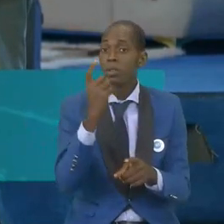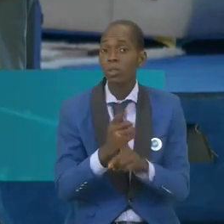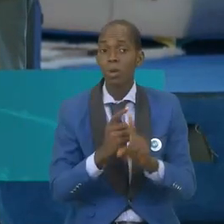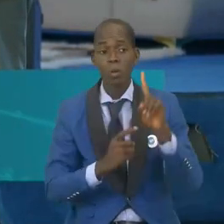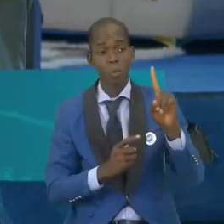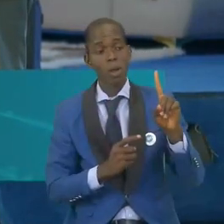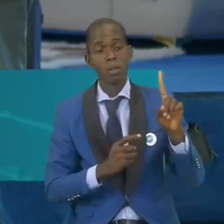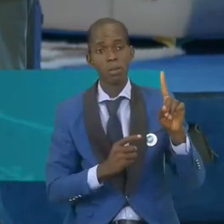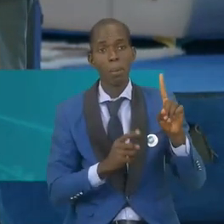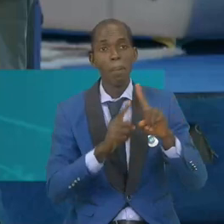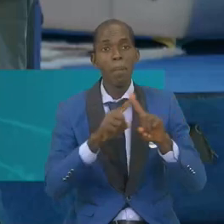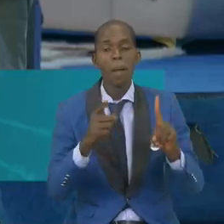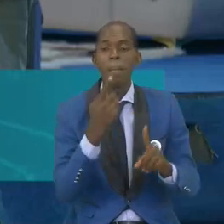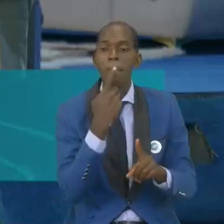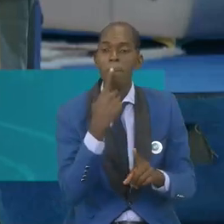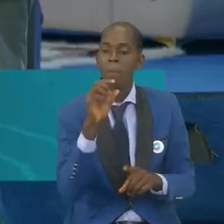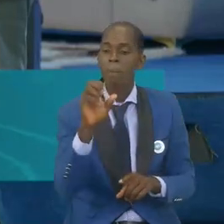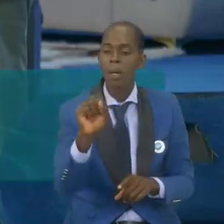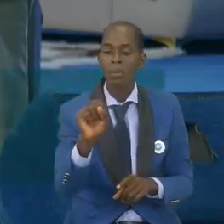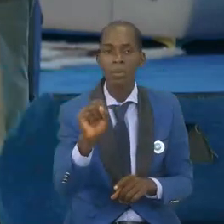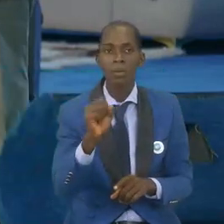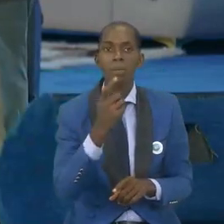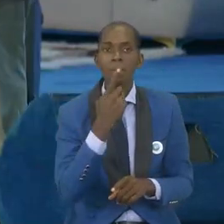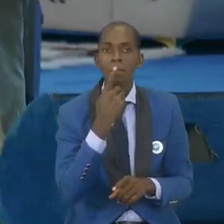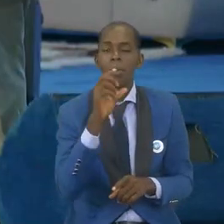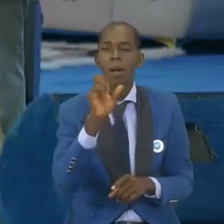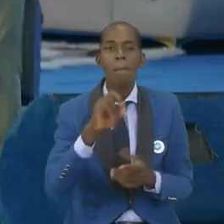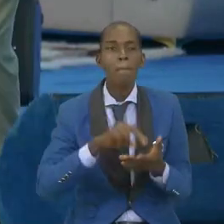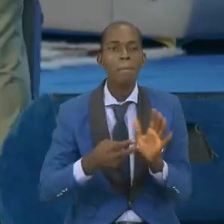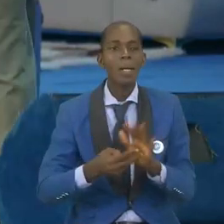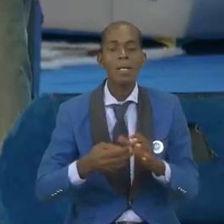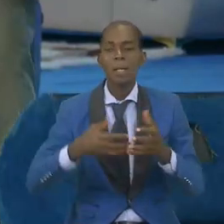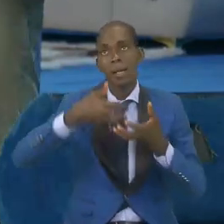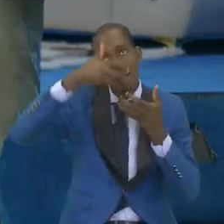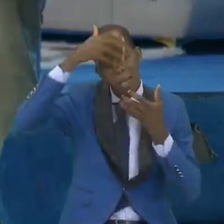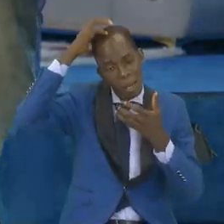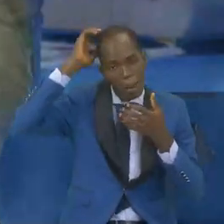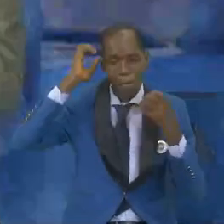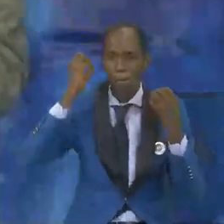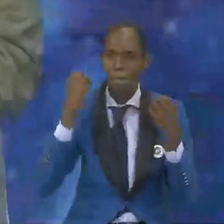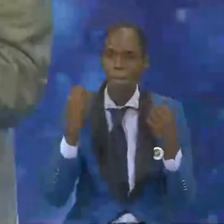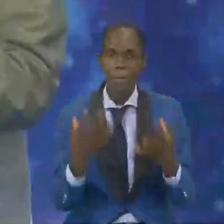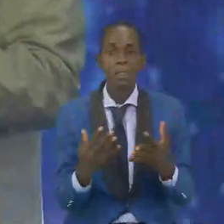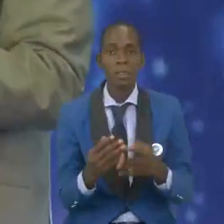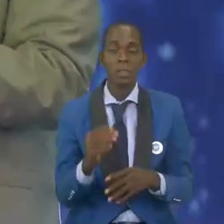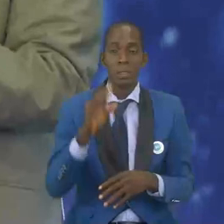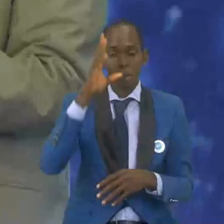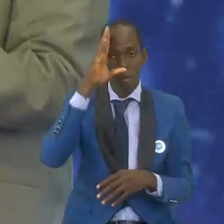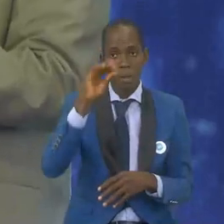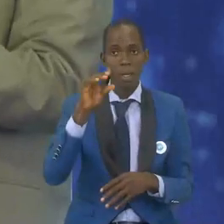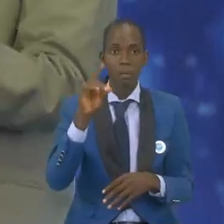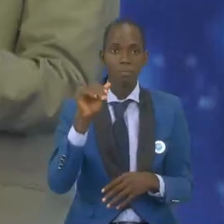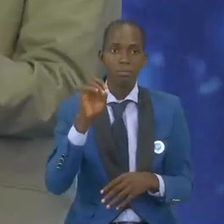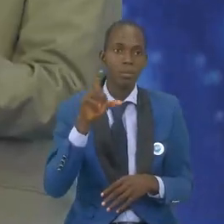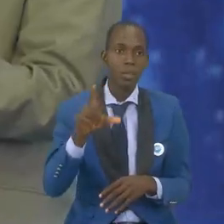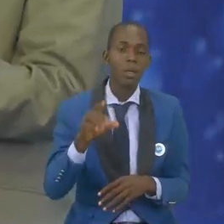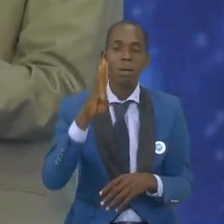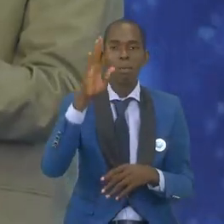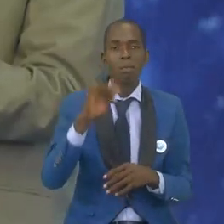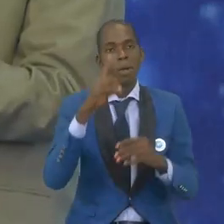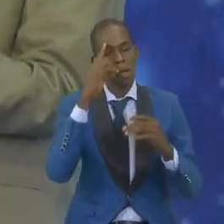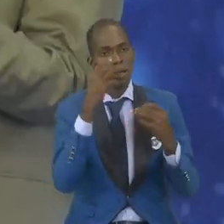gueule des lions. Non seulement un seul lion, la gueule, les gueules des lions au